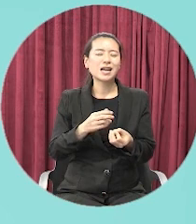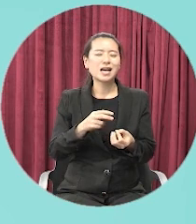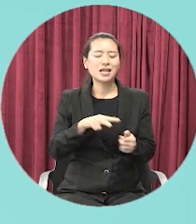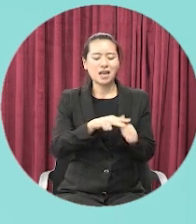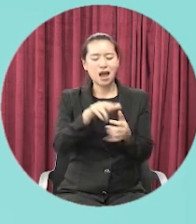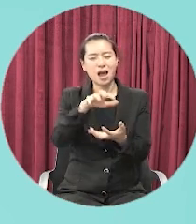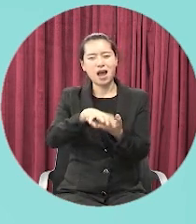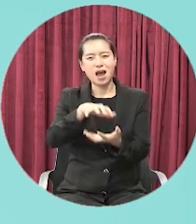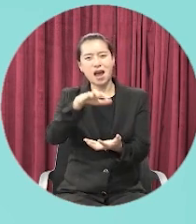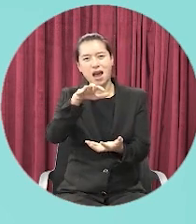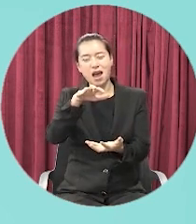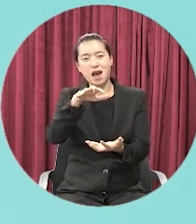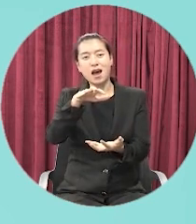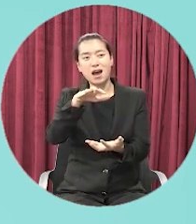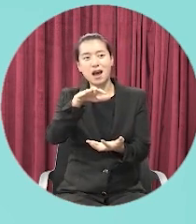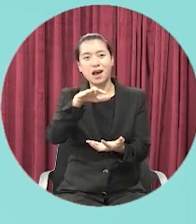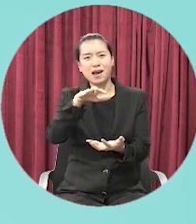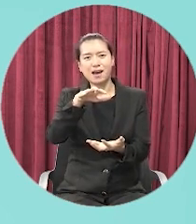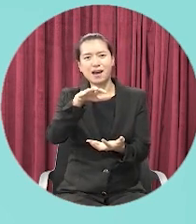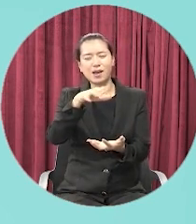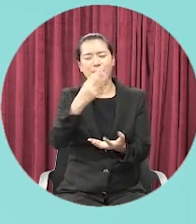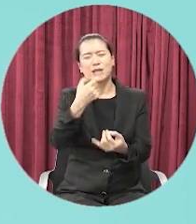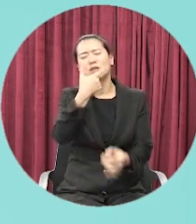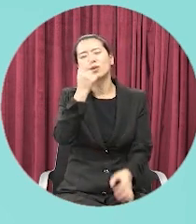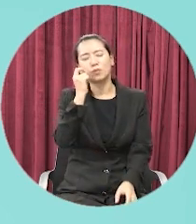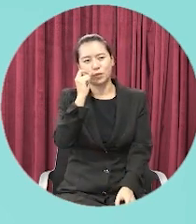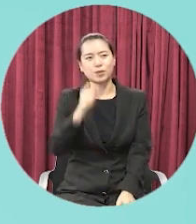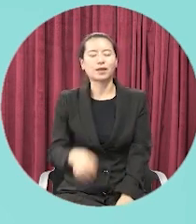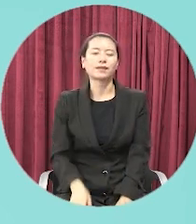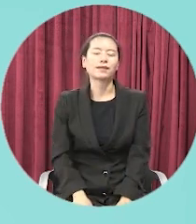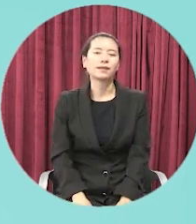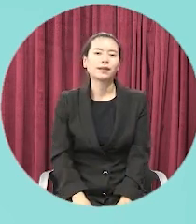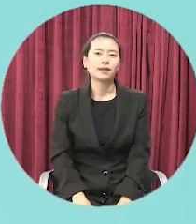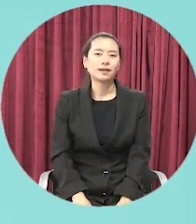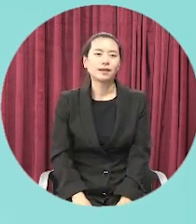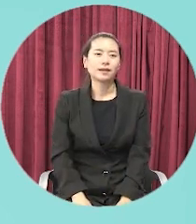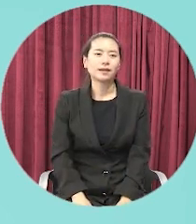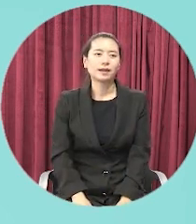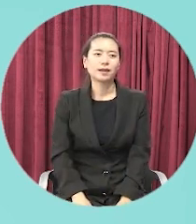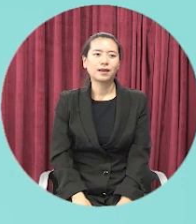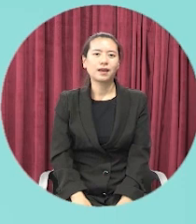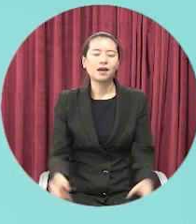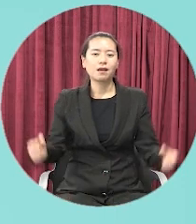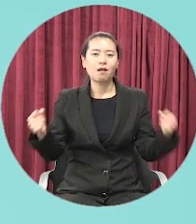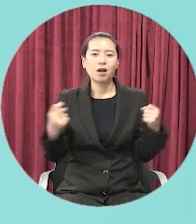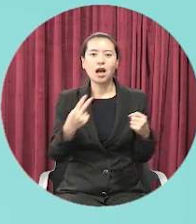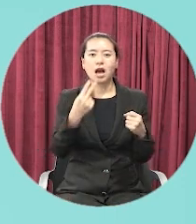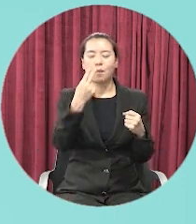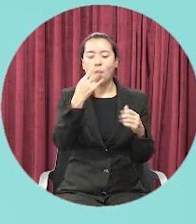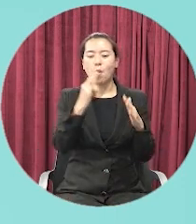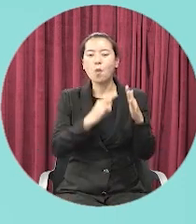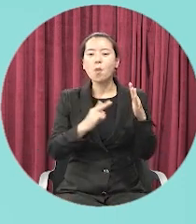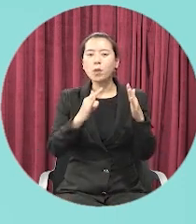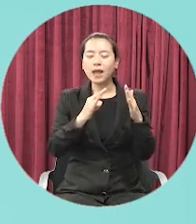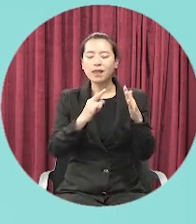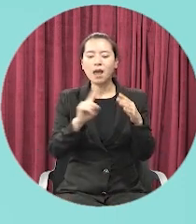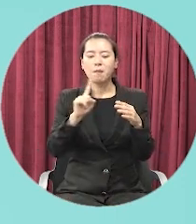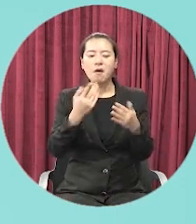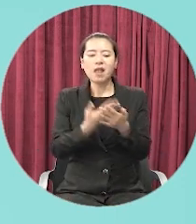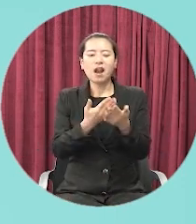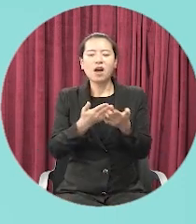데이터에 대한 모델링이 전혀 안 되겠습니다 나 사실은 지금 건보공단 의 청구할 때 데이터만 있는